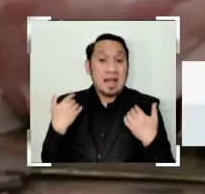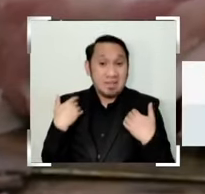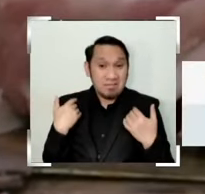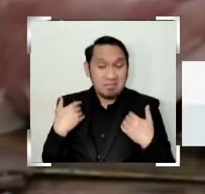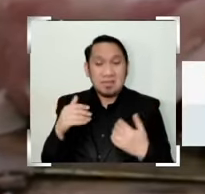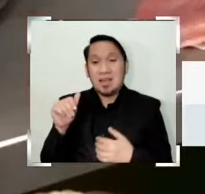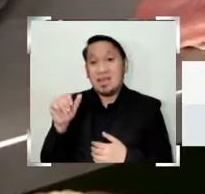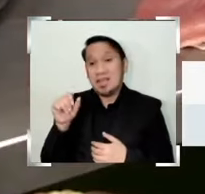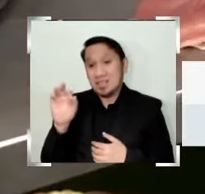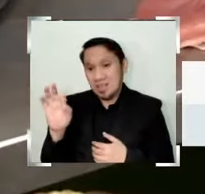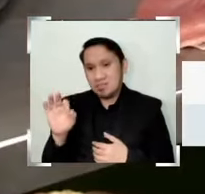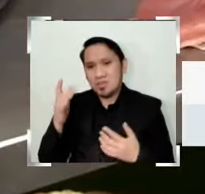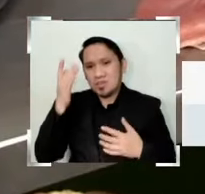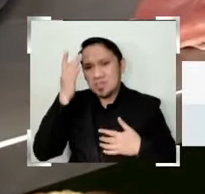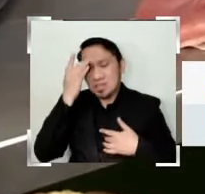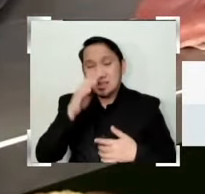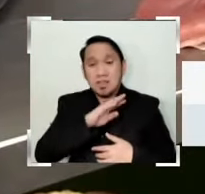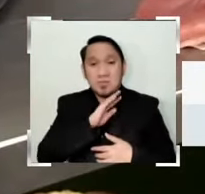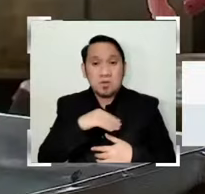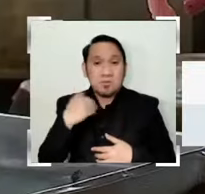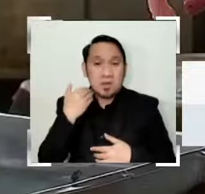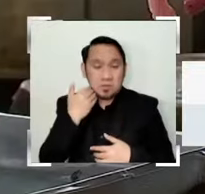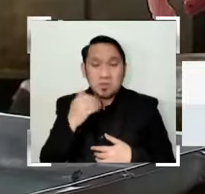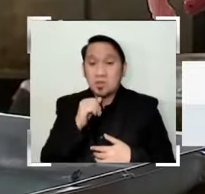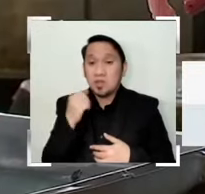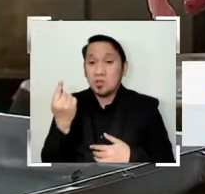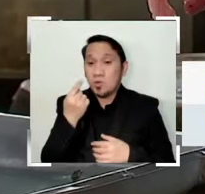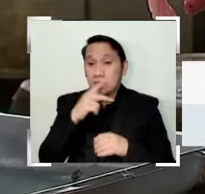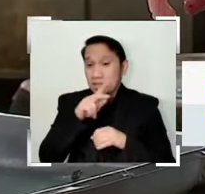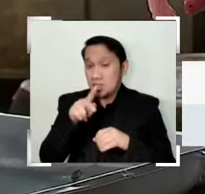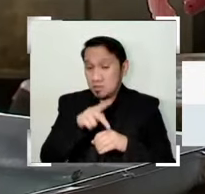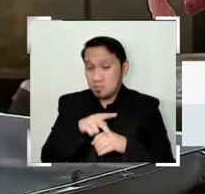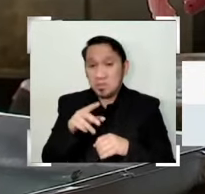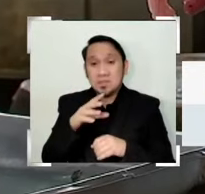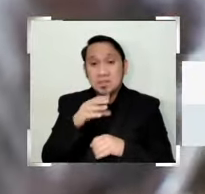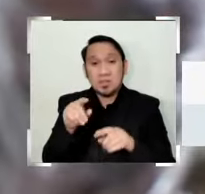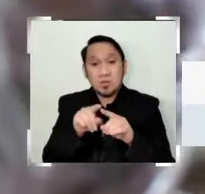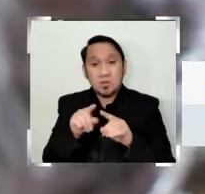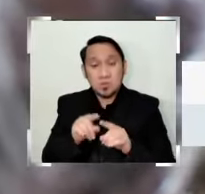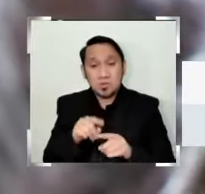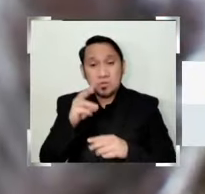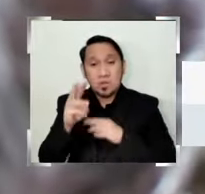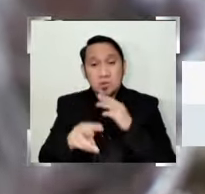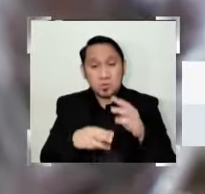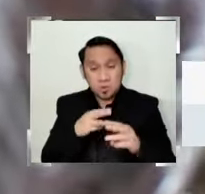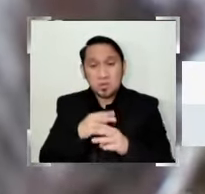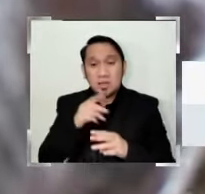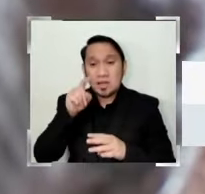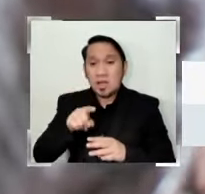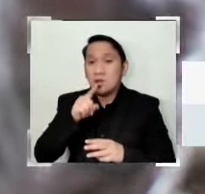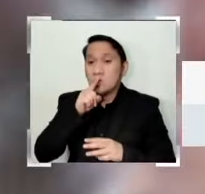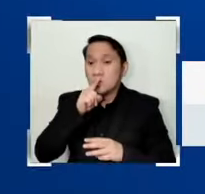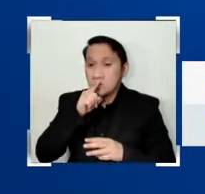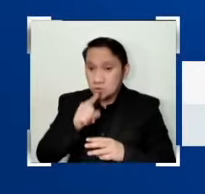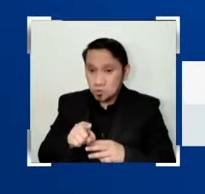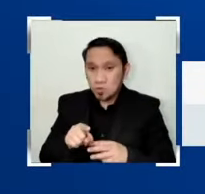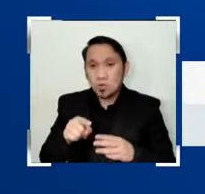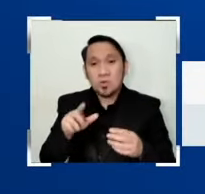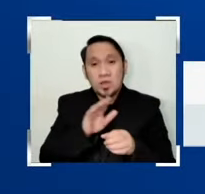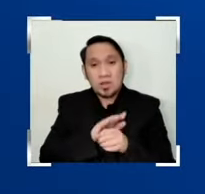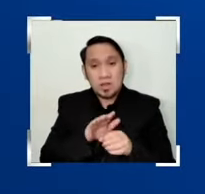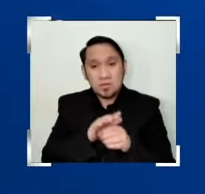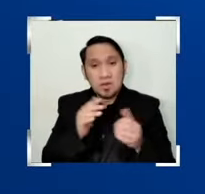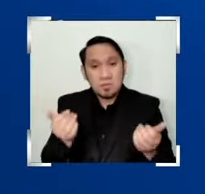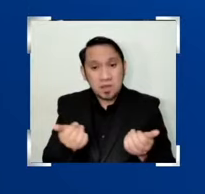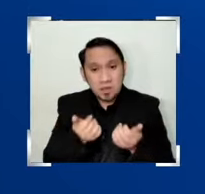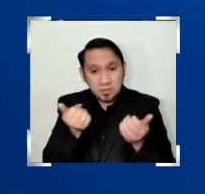lamang sa Pilipinas kundi sa buong mundo, mahalaga raw na masiguro ang sapat na supply para maiwasan ang pagsipa ng presyo. Ang